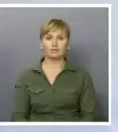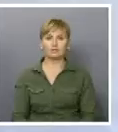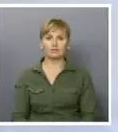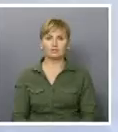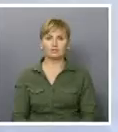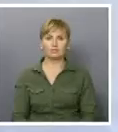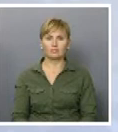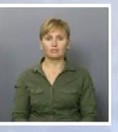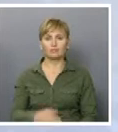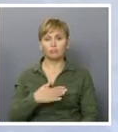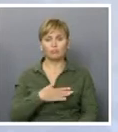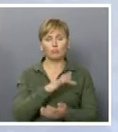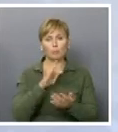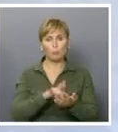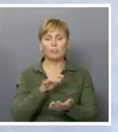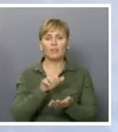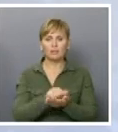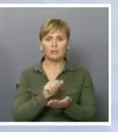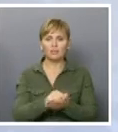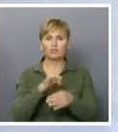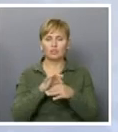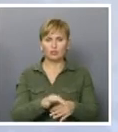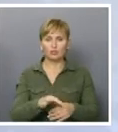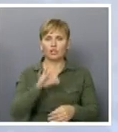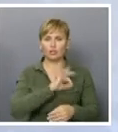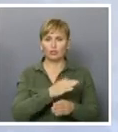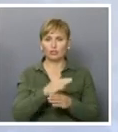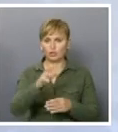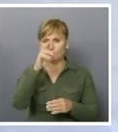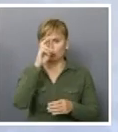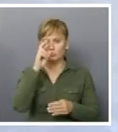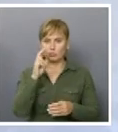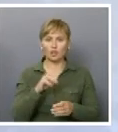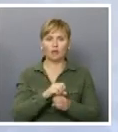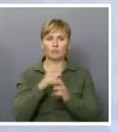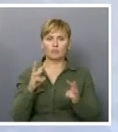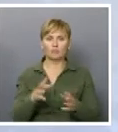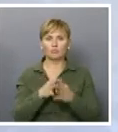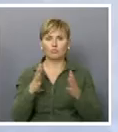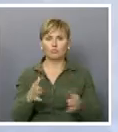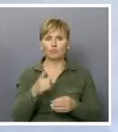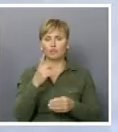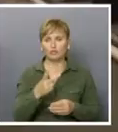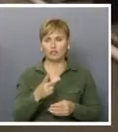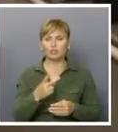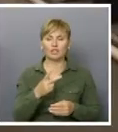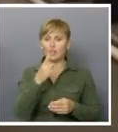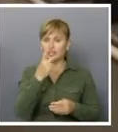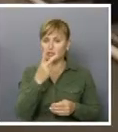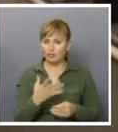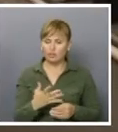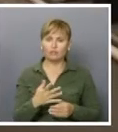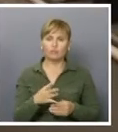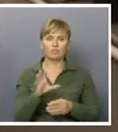Наш город занимает ведущее место формирования доходной части госбюджета, обеспечивая более четверти всех поступлений.